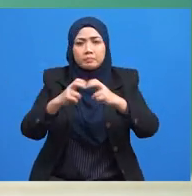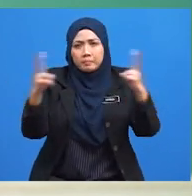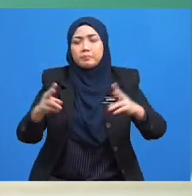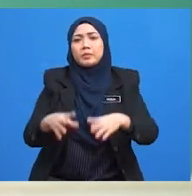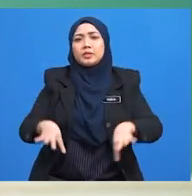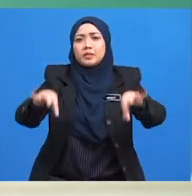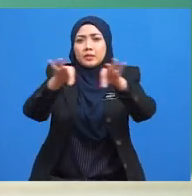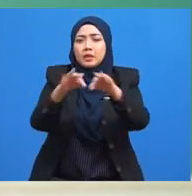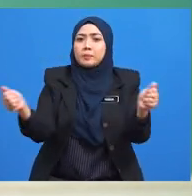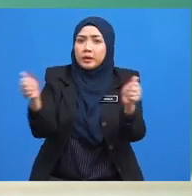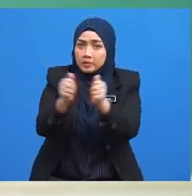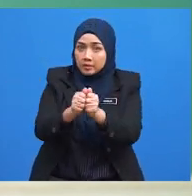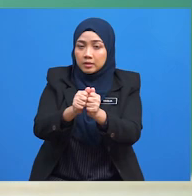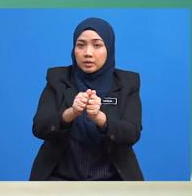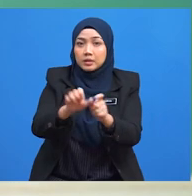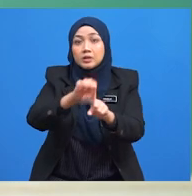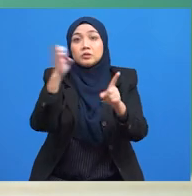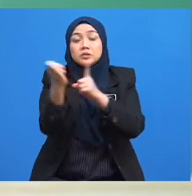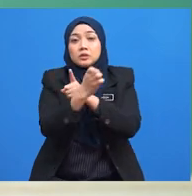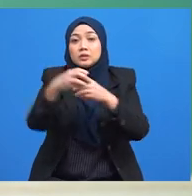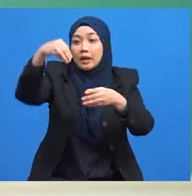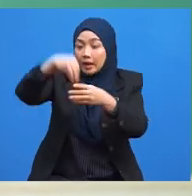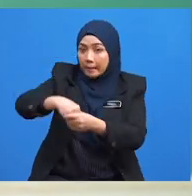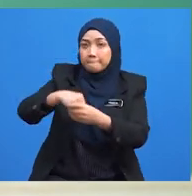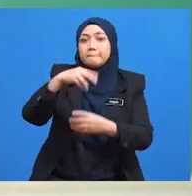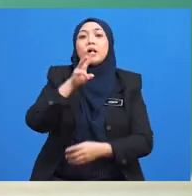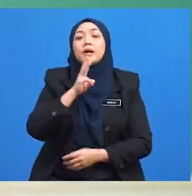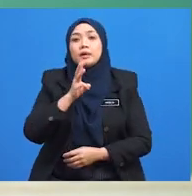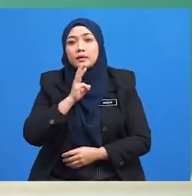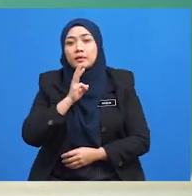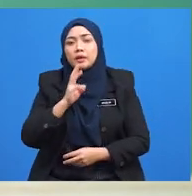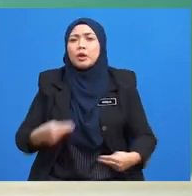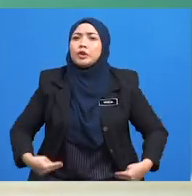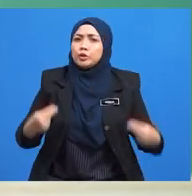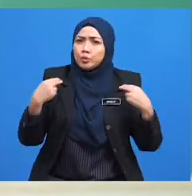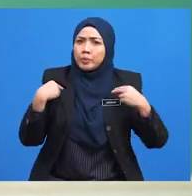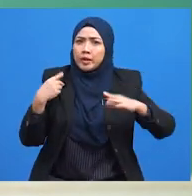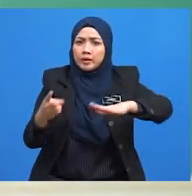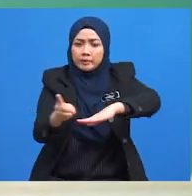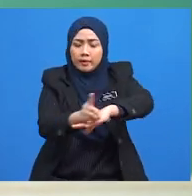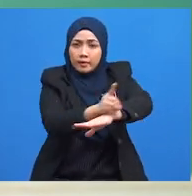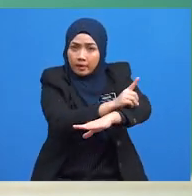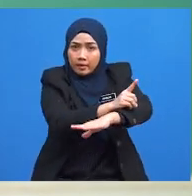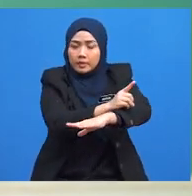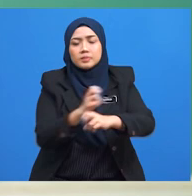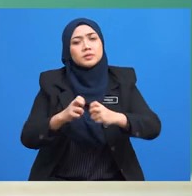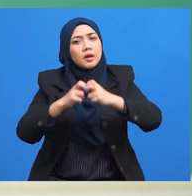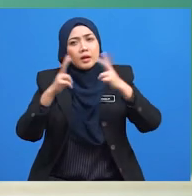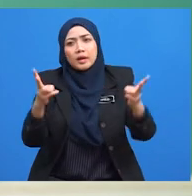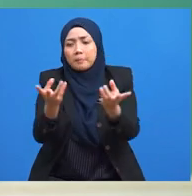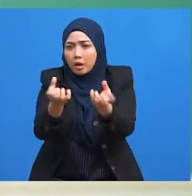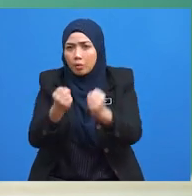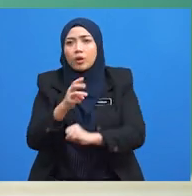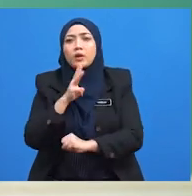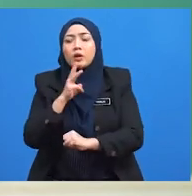akuatik. Bukan sahaja kepada ekosistem akuatik, malahan kehidupan daratan sangat memerlukan air